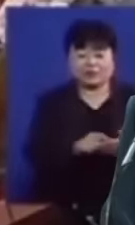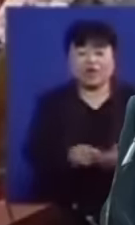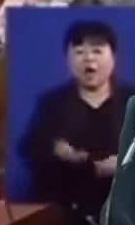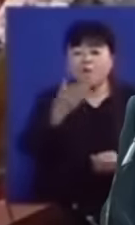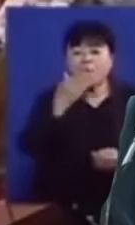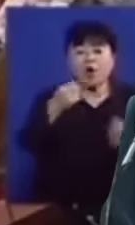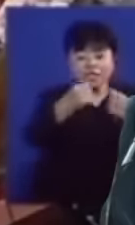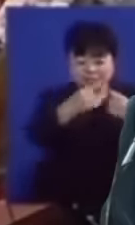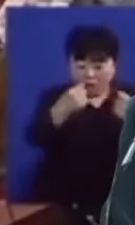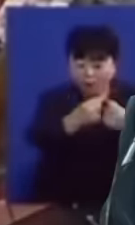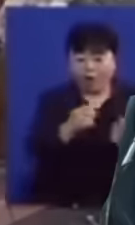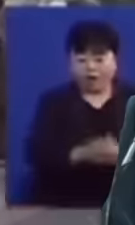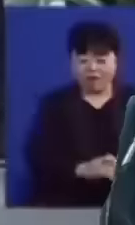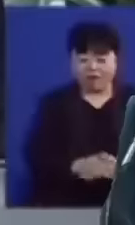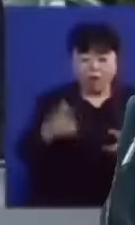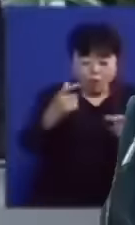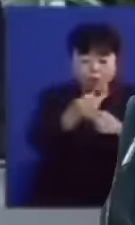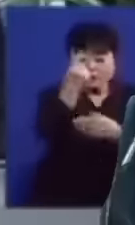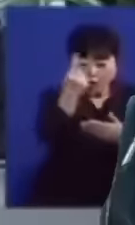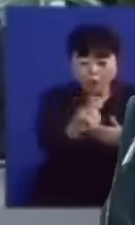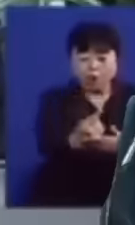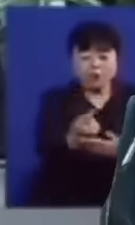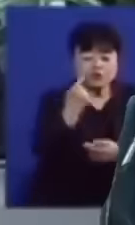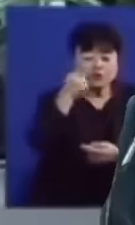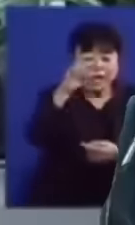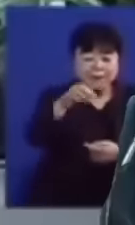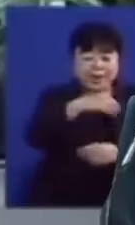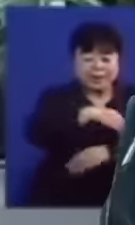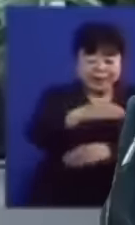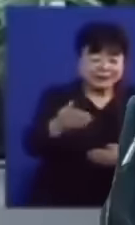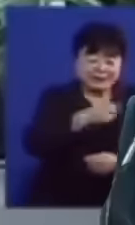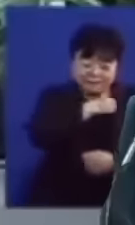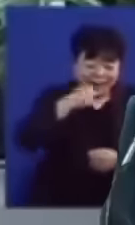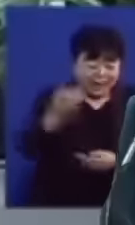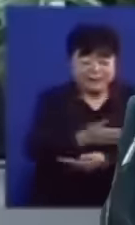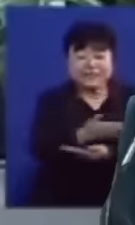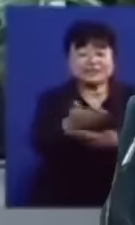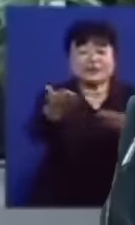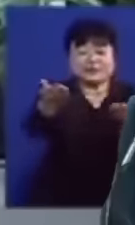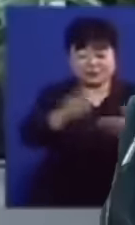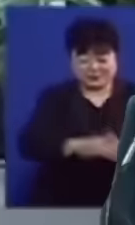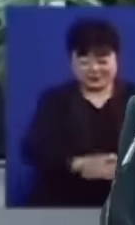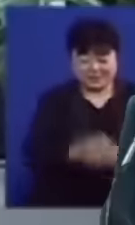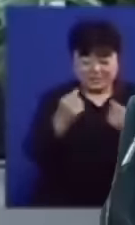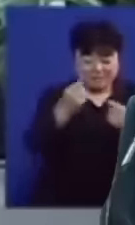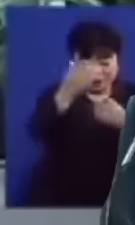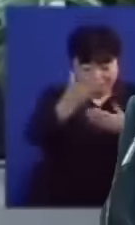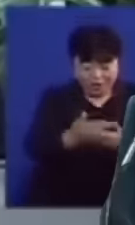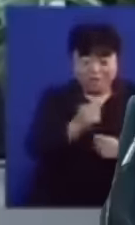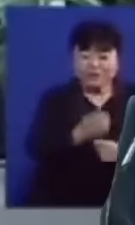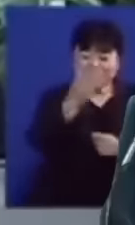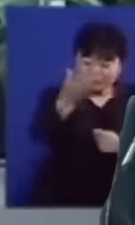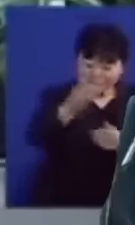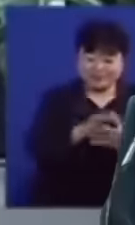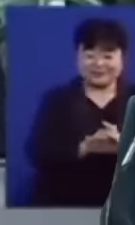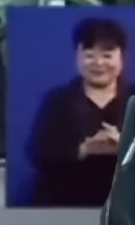먹어야 싸울 수 있다. 원수가 오면 목전에서 우리에게 진수성찬 차려주어서 힘을 얻게